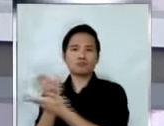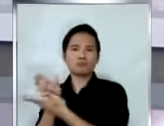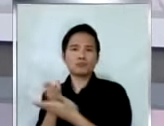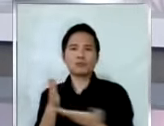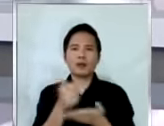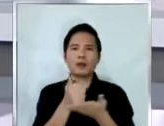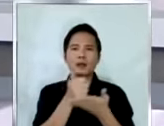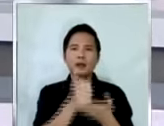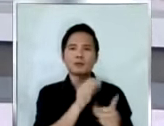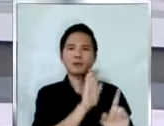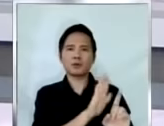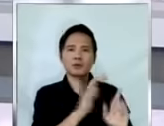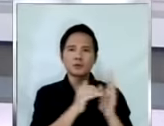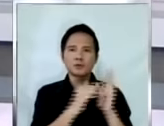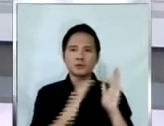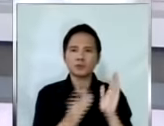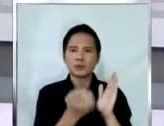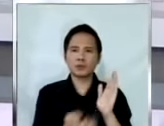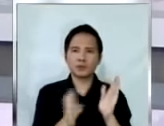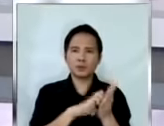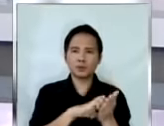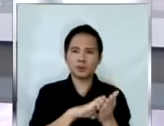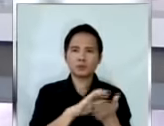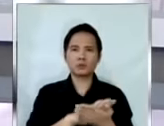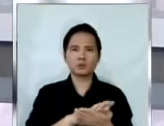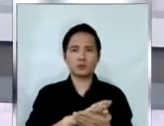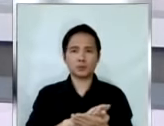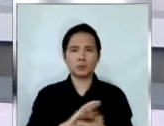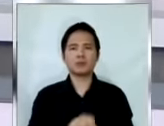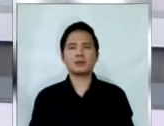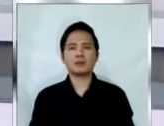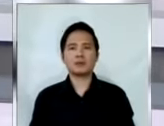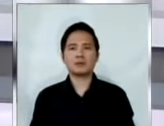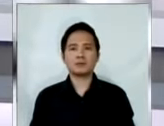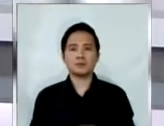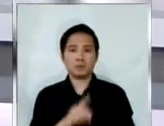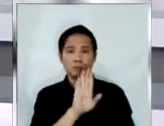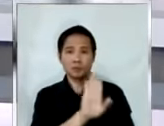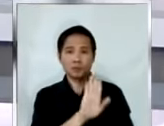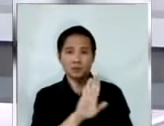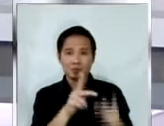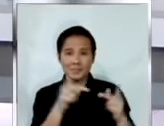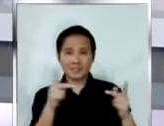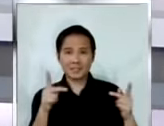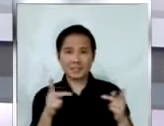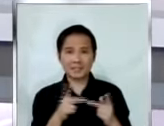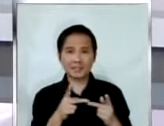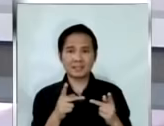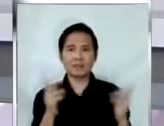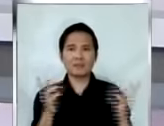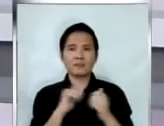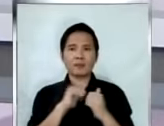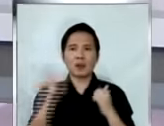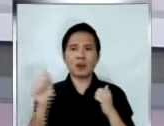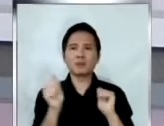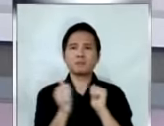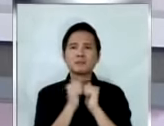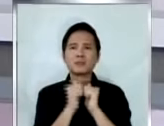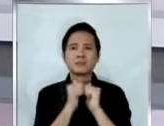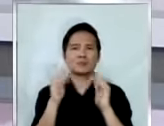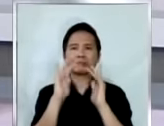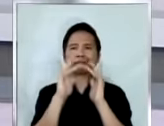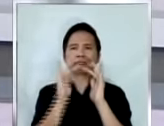Samar. Dahil liblib ang kanilang lugar, walang internet signal. Kaya batidin niyang magiging hamon